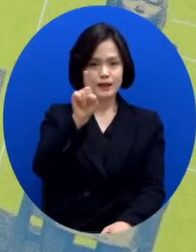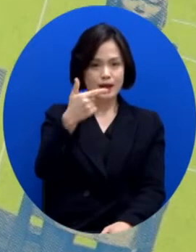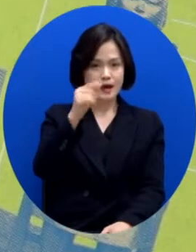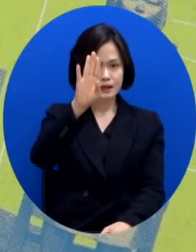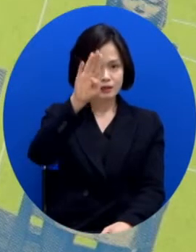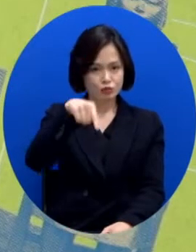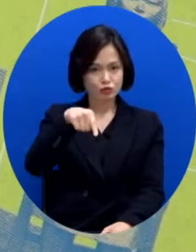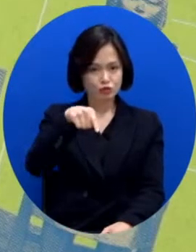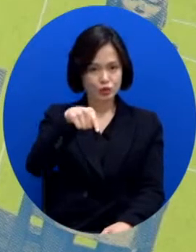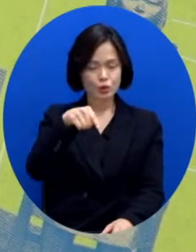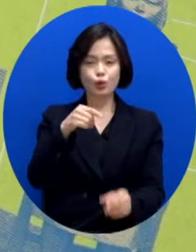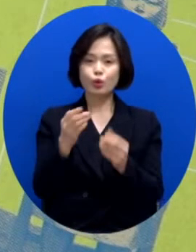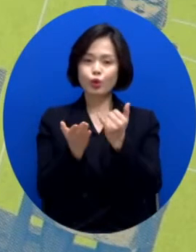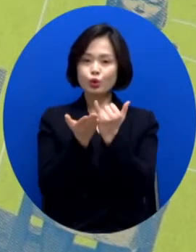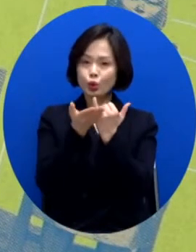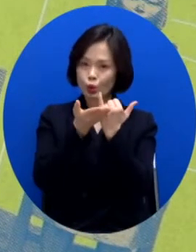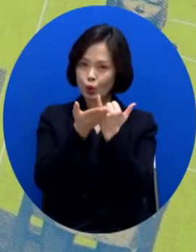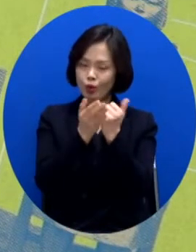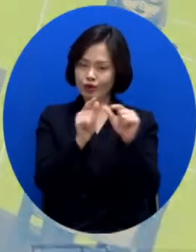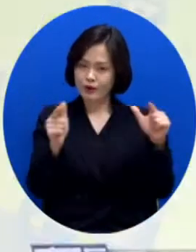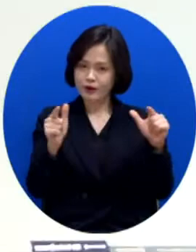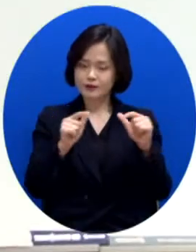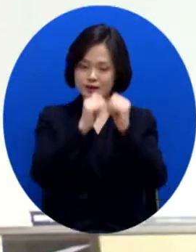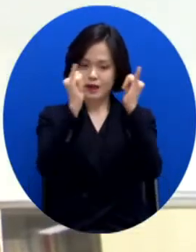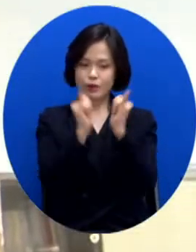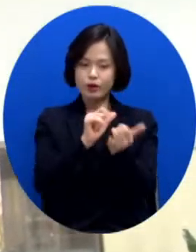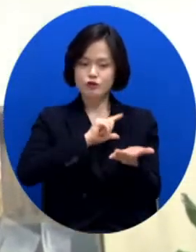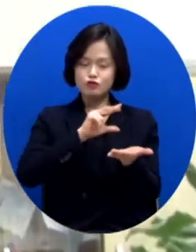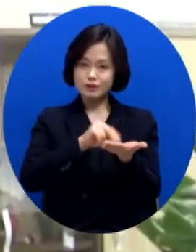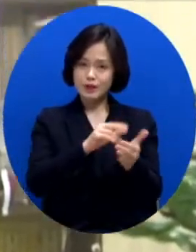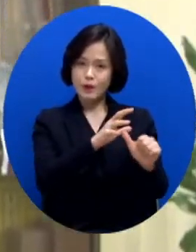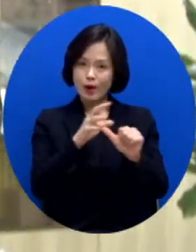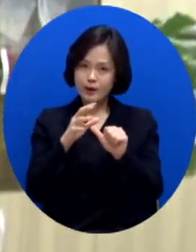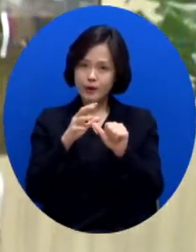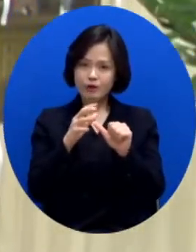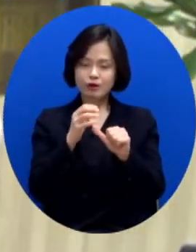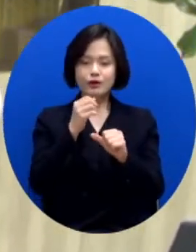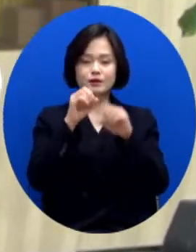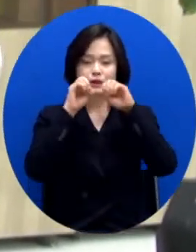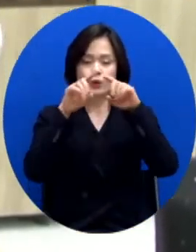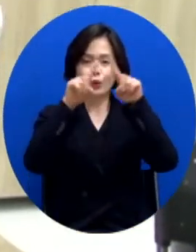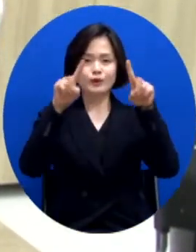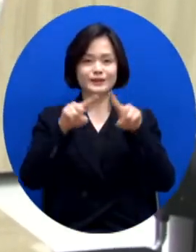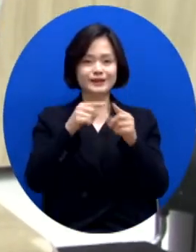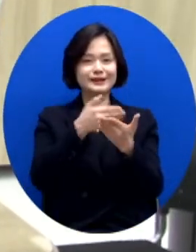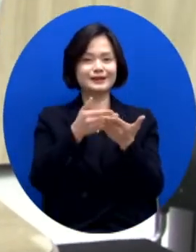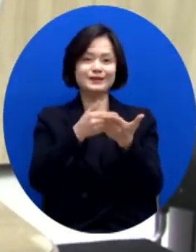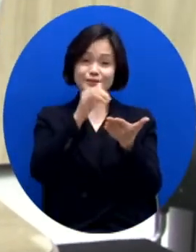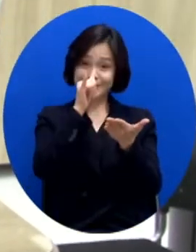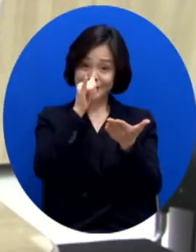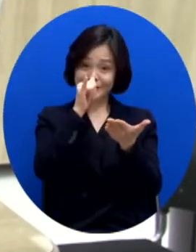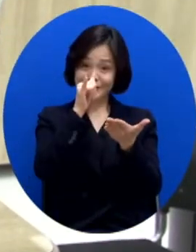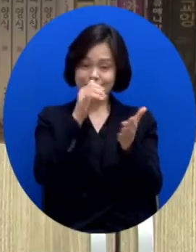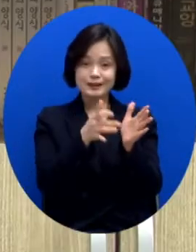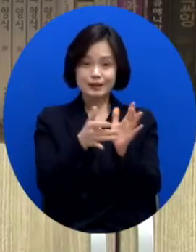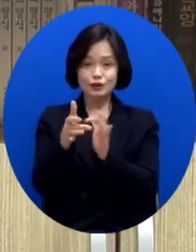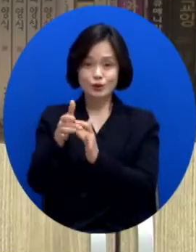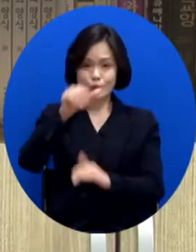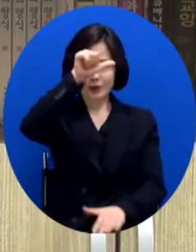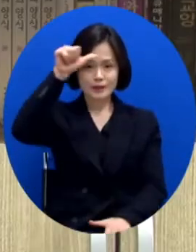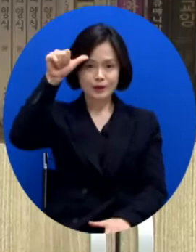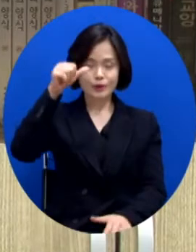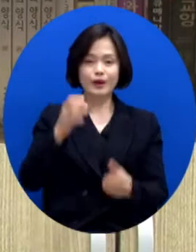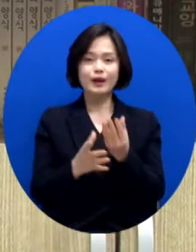다룬 다양한 내용들이 담겼습니다. 모두 대한예수교장로회 통합총회 국내 선교부가